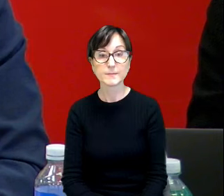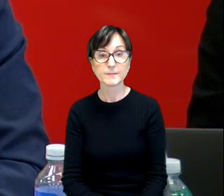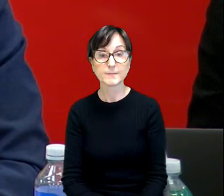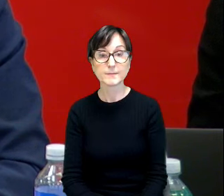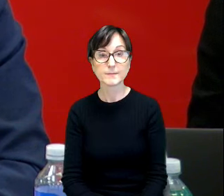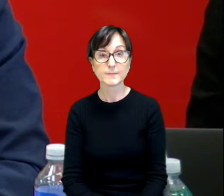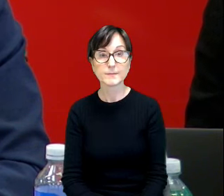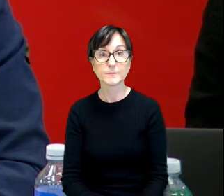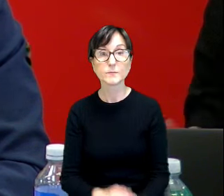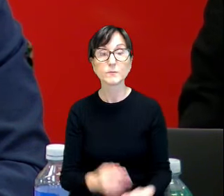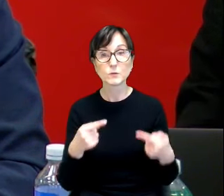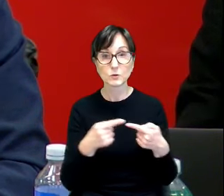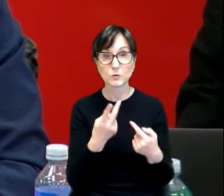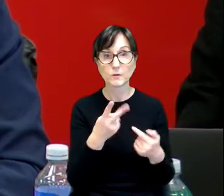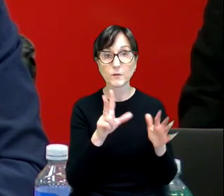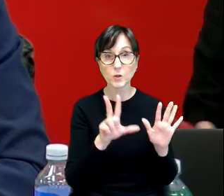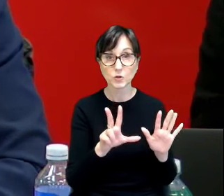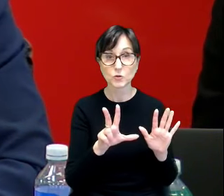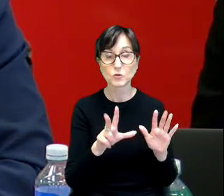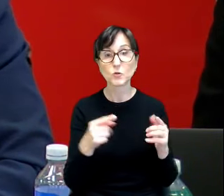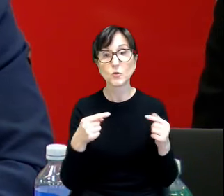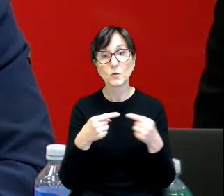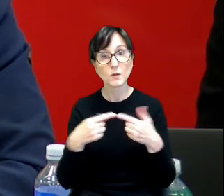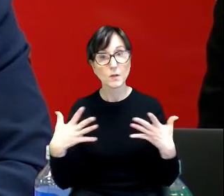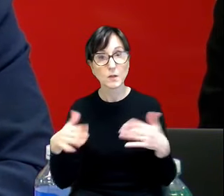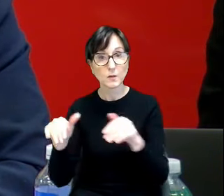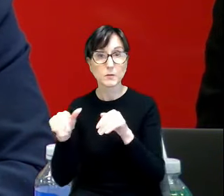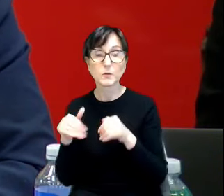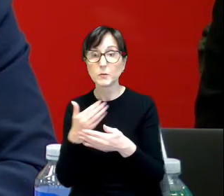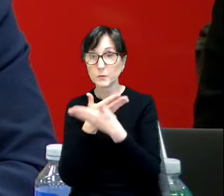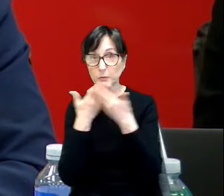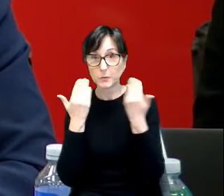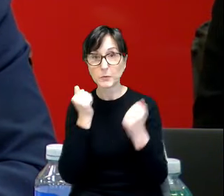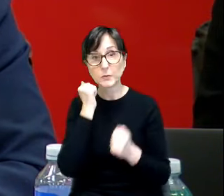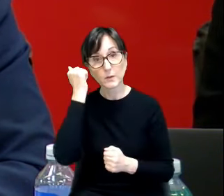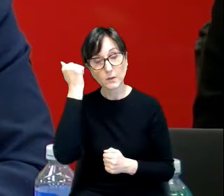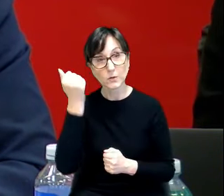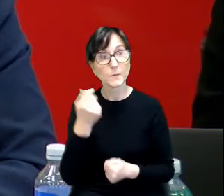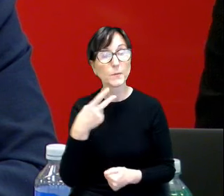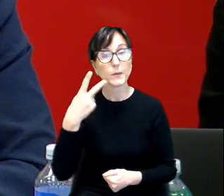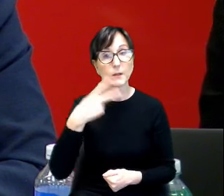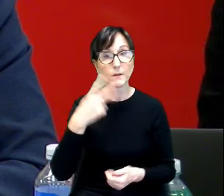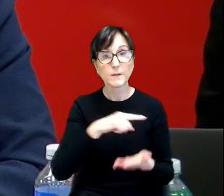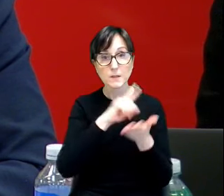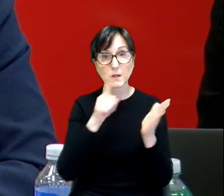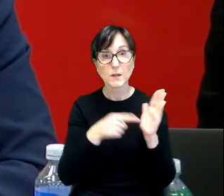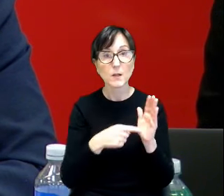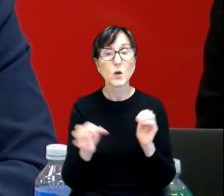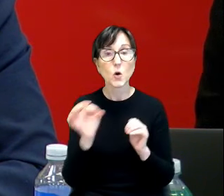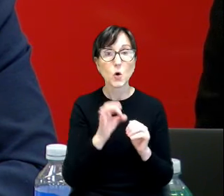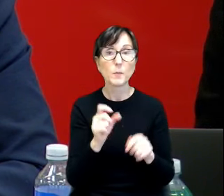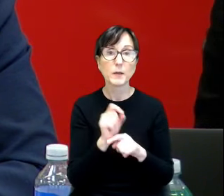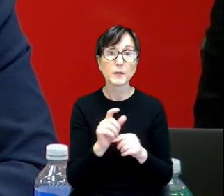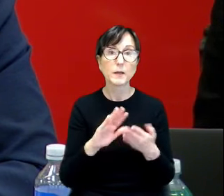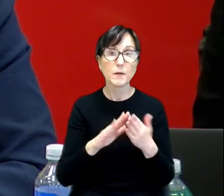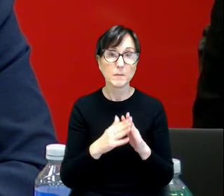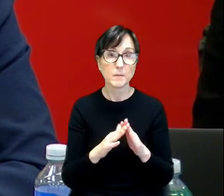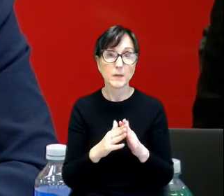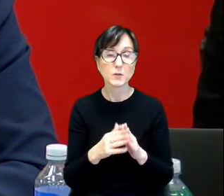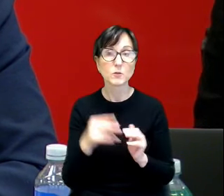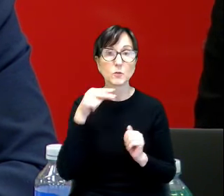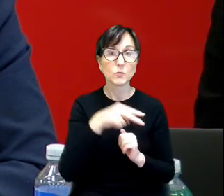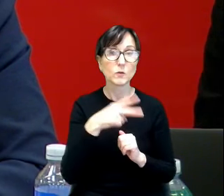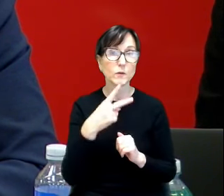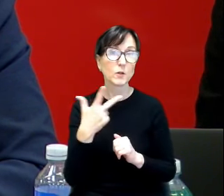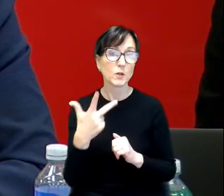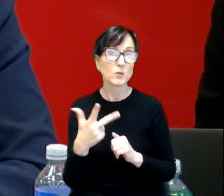už 28 prieš ir susilaikiusių nėra dėkoju 20 darbotvarkės klausimas dėl klaipėdos miesto tarybos 2023